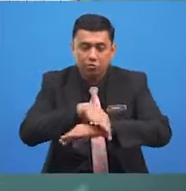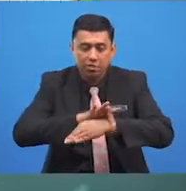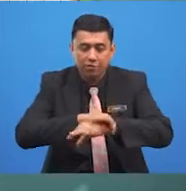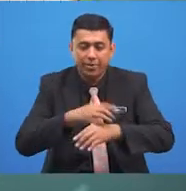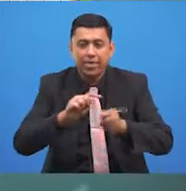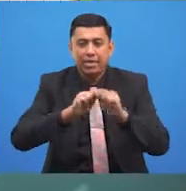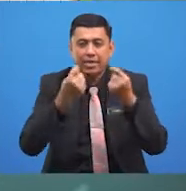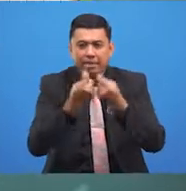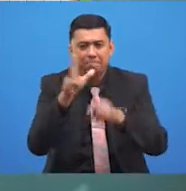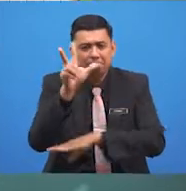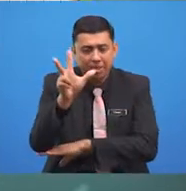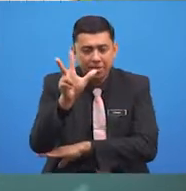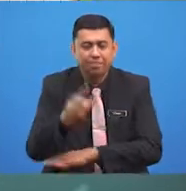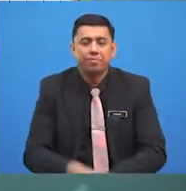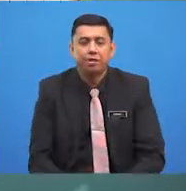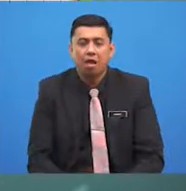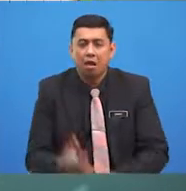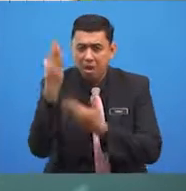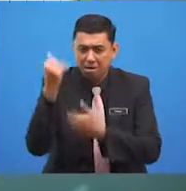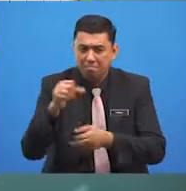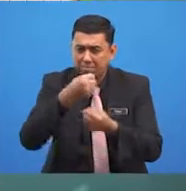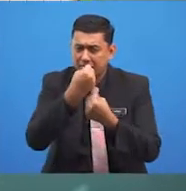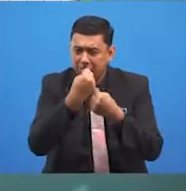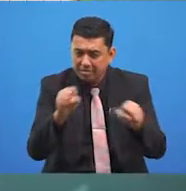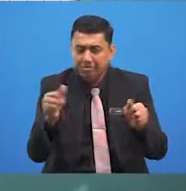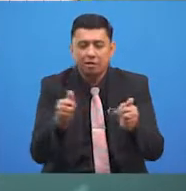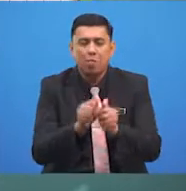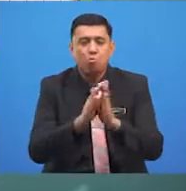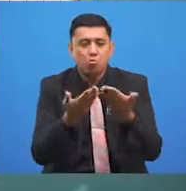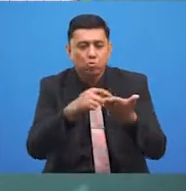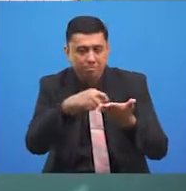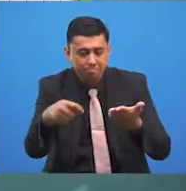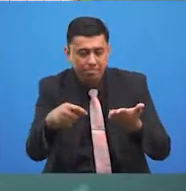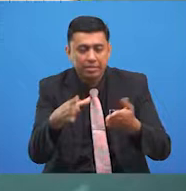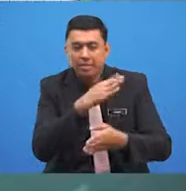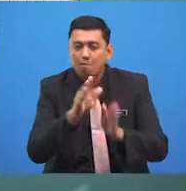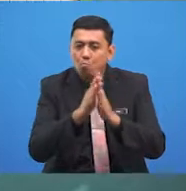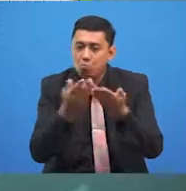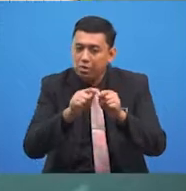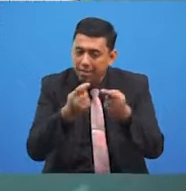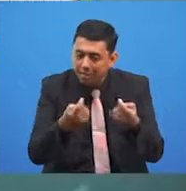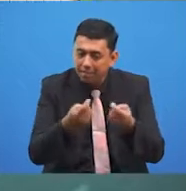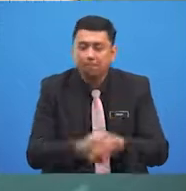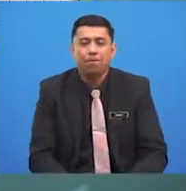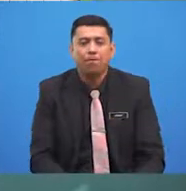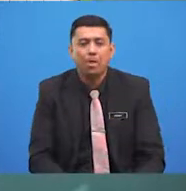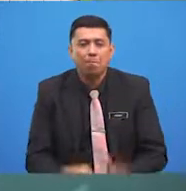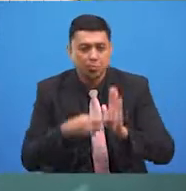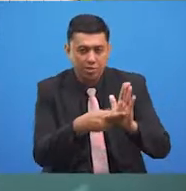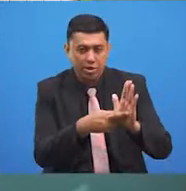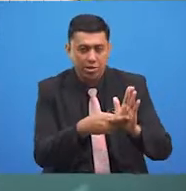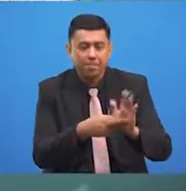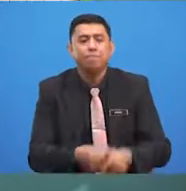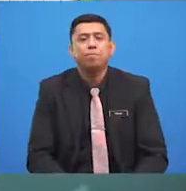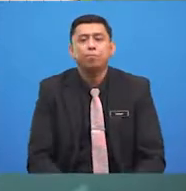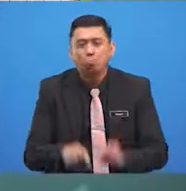harap murid-murid telah bersedia dengan buku catatan dan buku teks geografi tingkatan 3. Murid-murid boleh merujuk muka